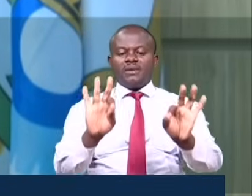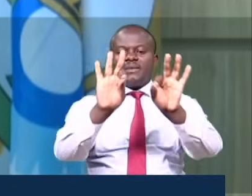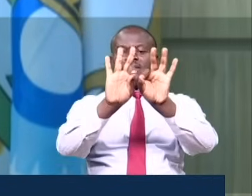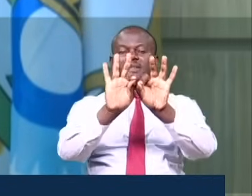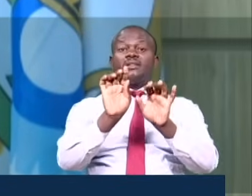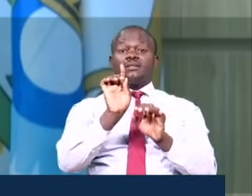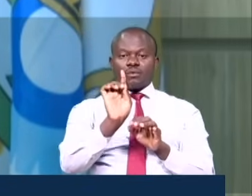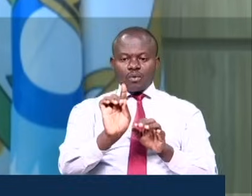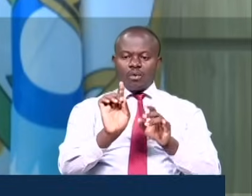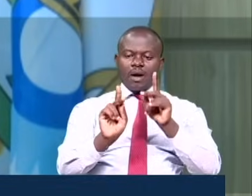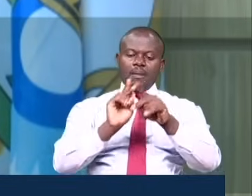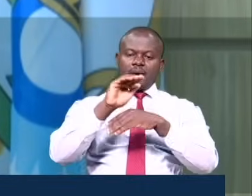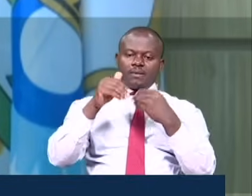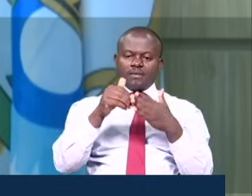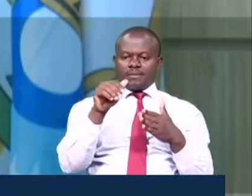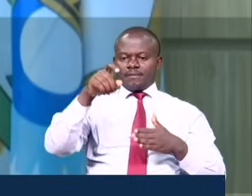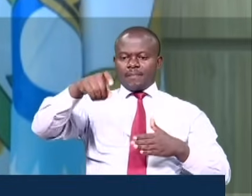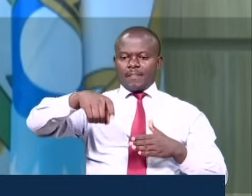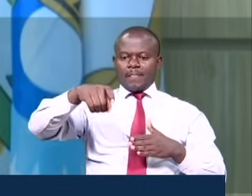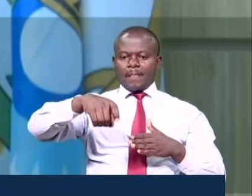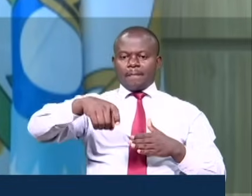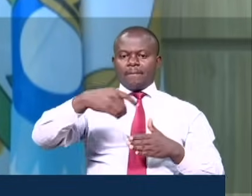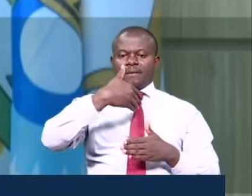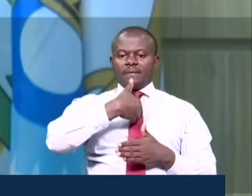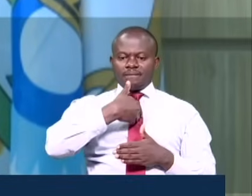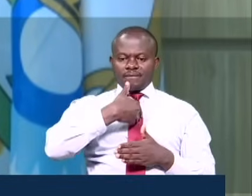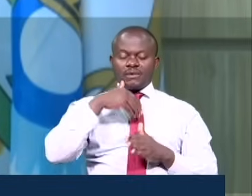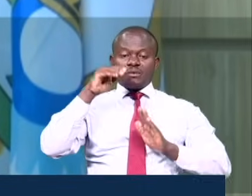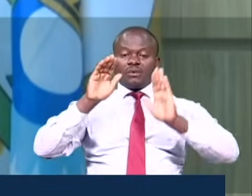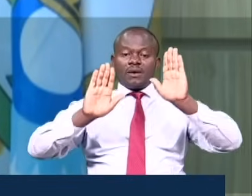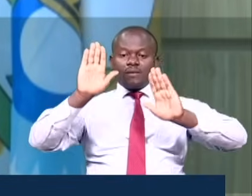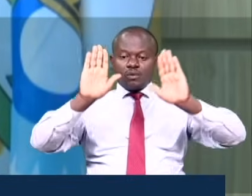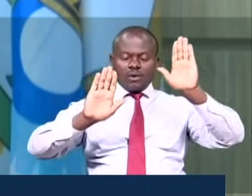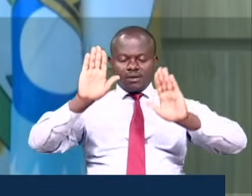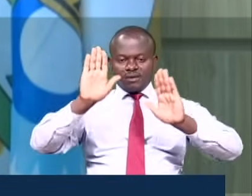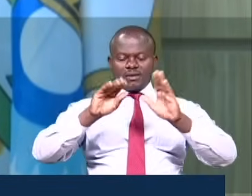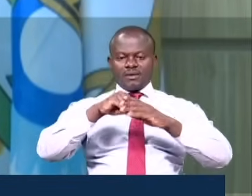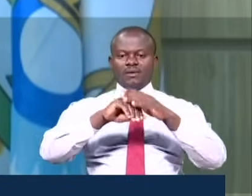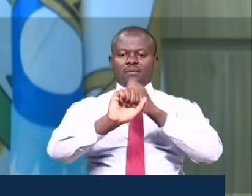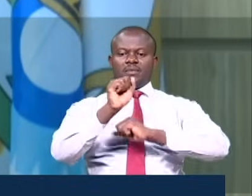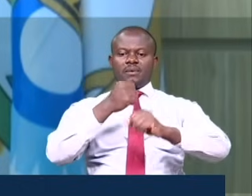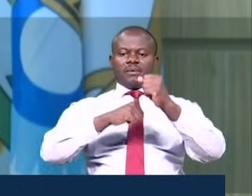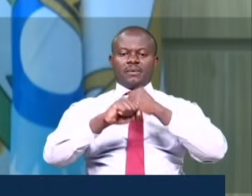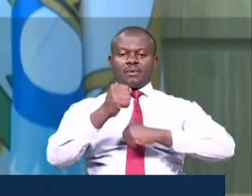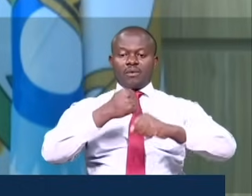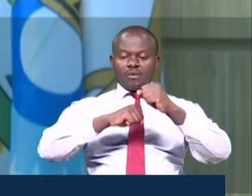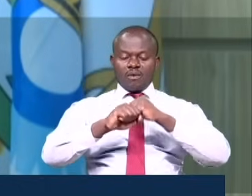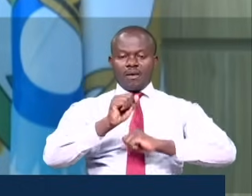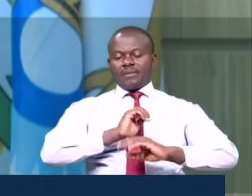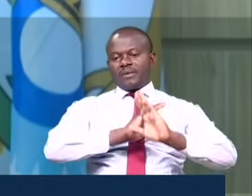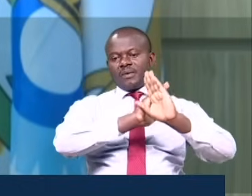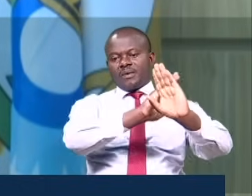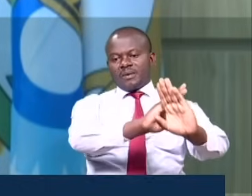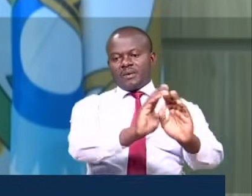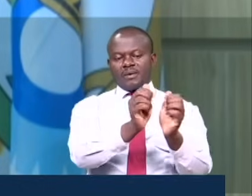muntu wese akwiriye kugira uruhare mu bikorwa byo kukumira